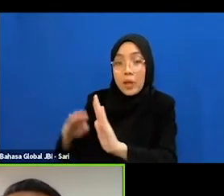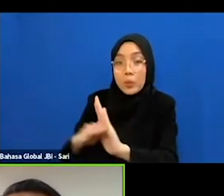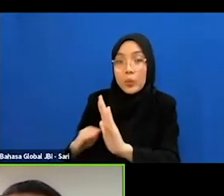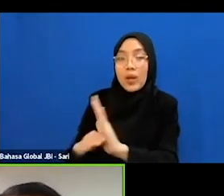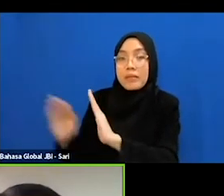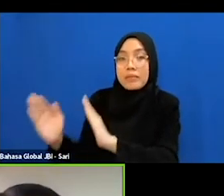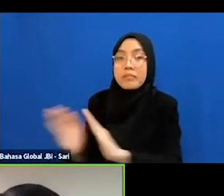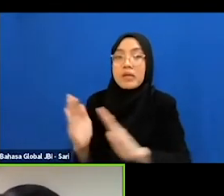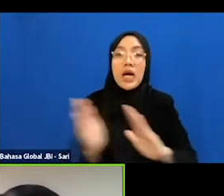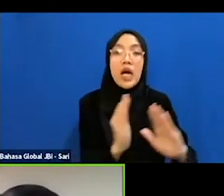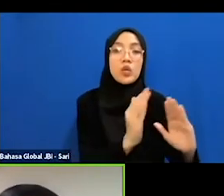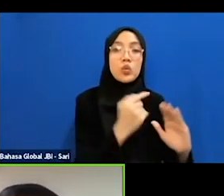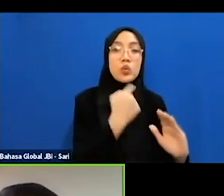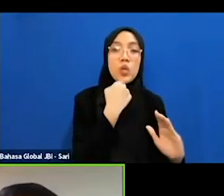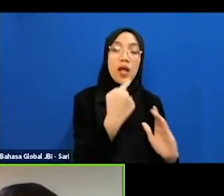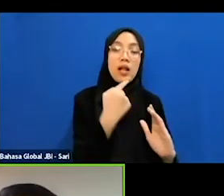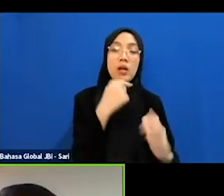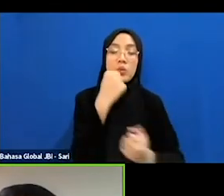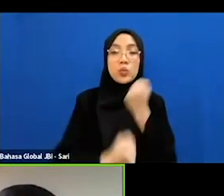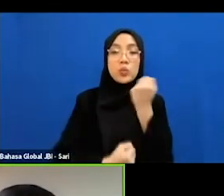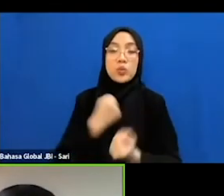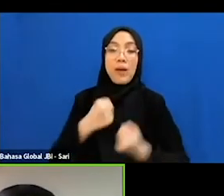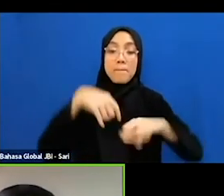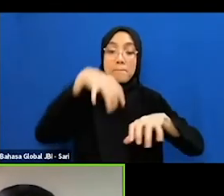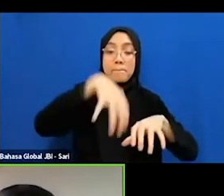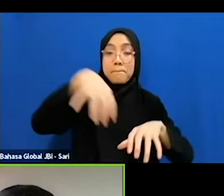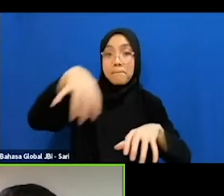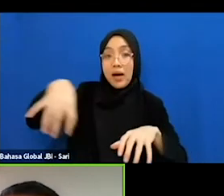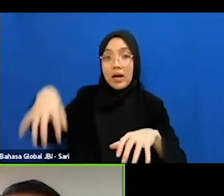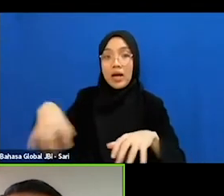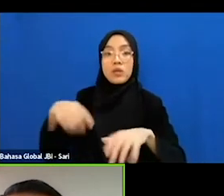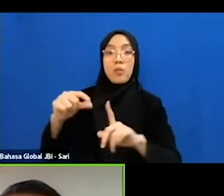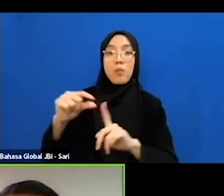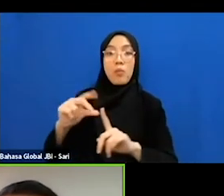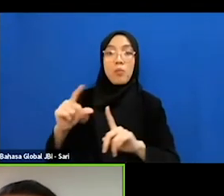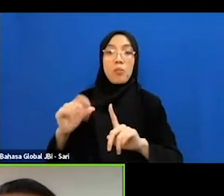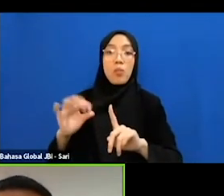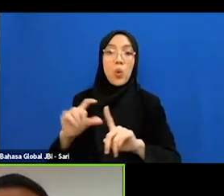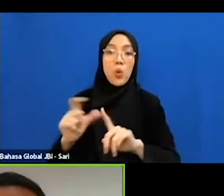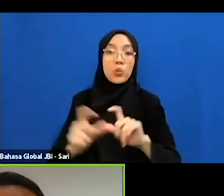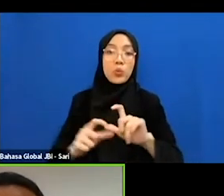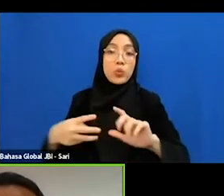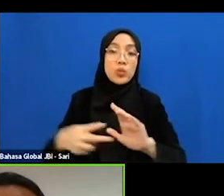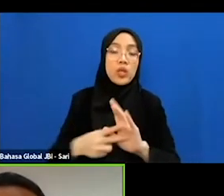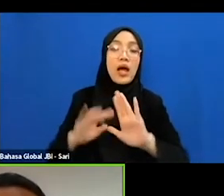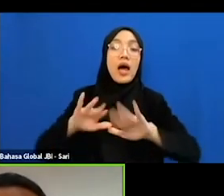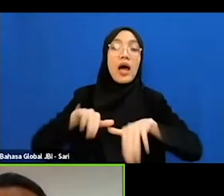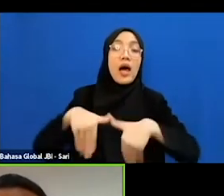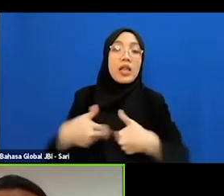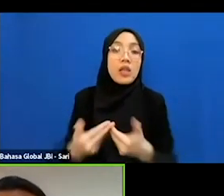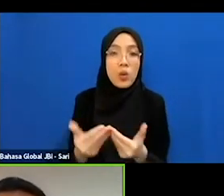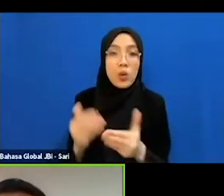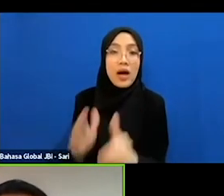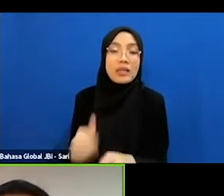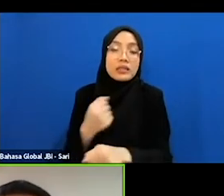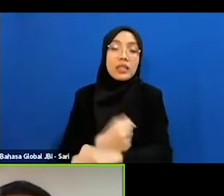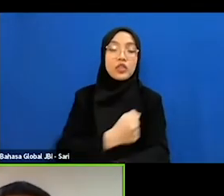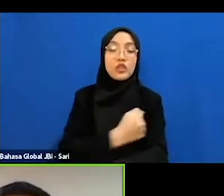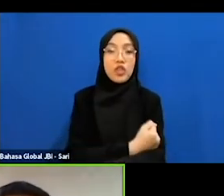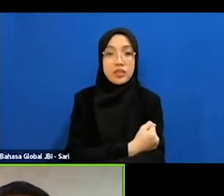Bapa pelaku usaha barang ya produsen maupun penghasil jasa